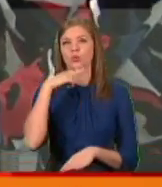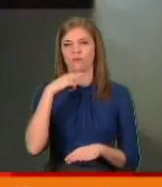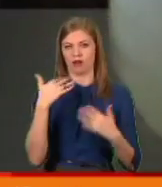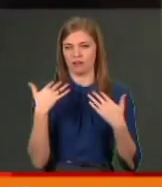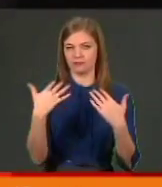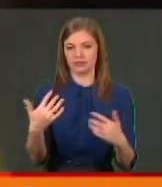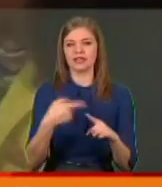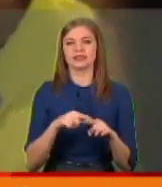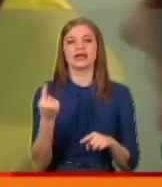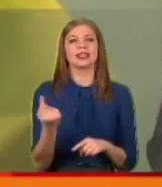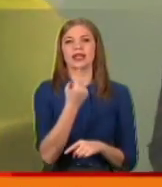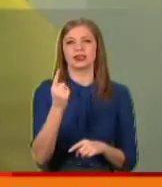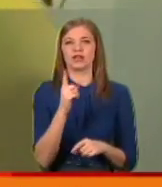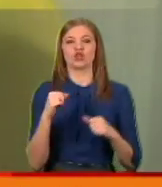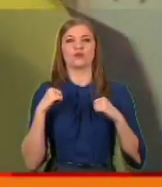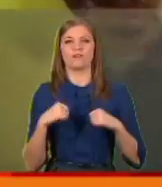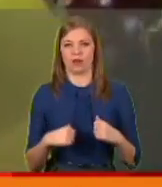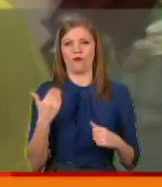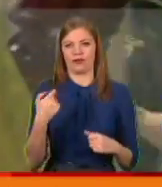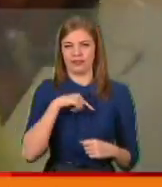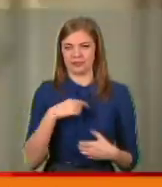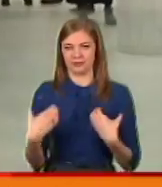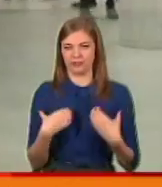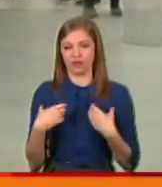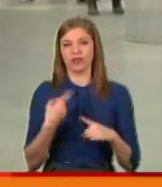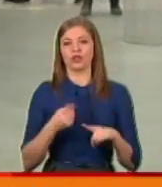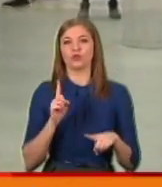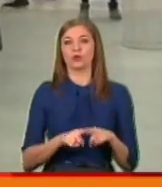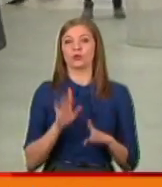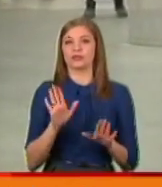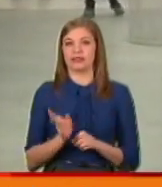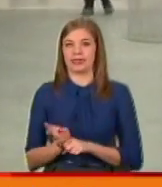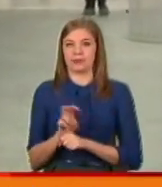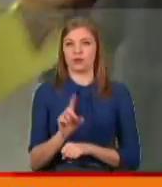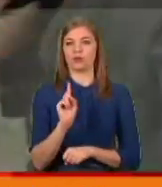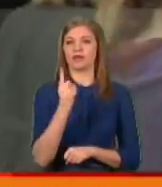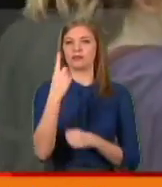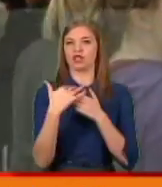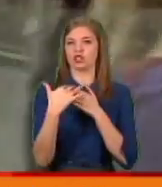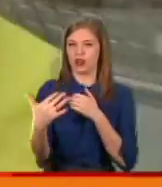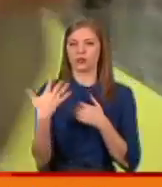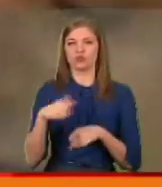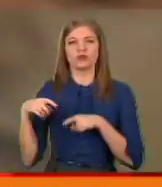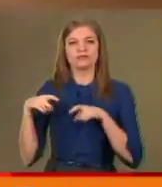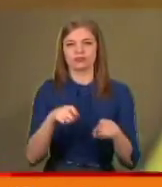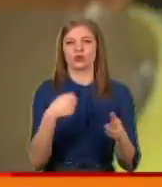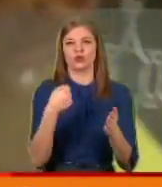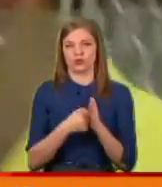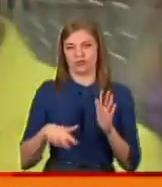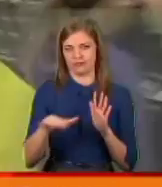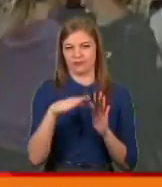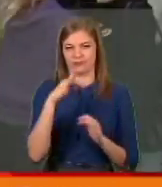слухачів – то єдине, що вгамовує їхнє хвилювання. Тому щойно приходять перші глядачі, біжать до них у